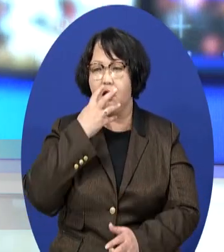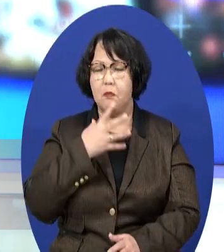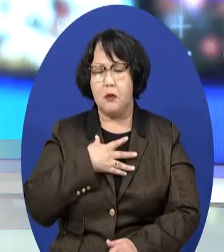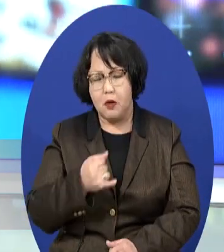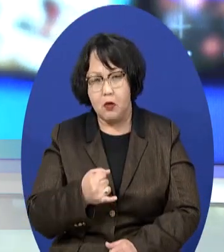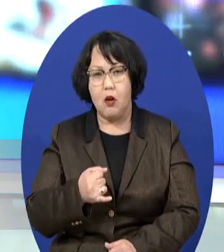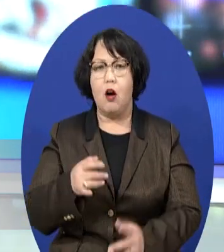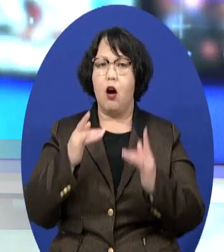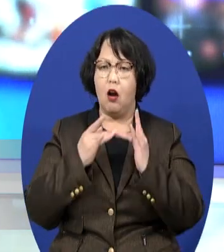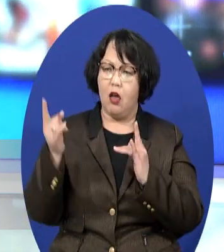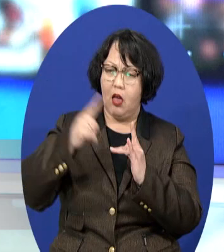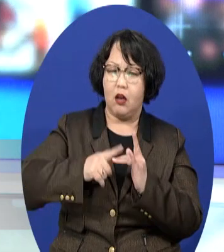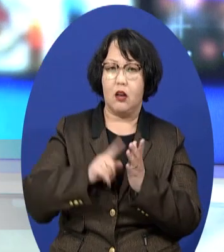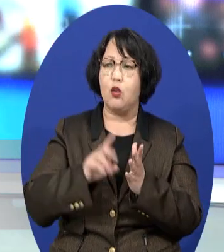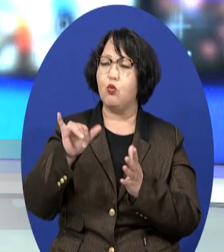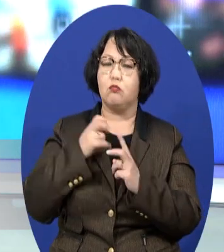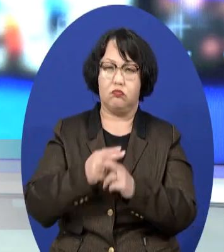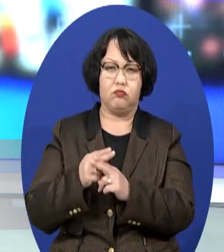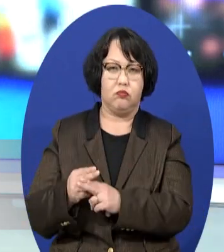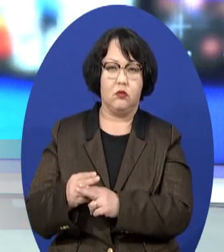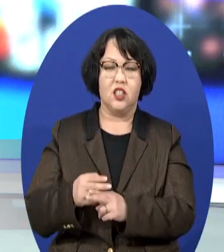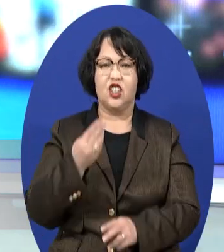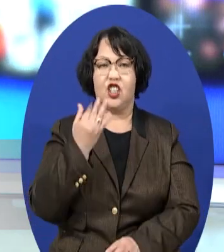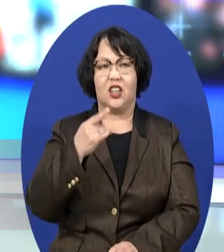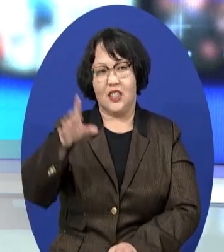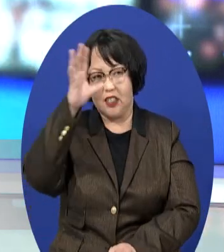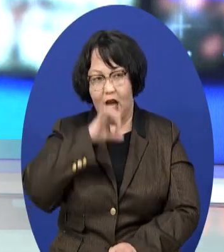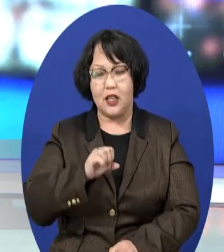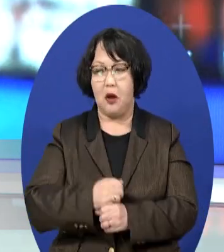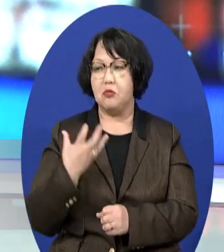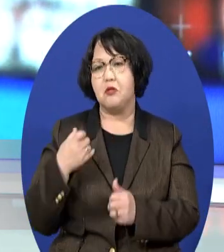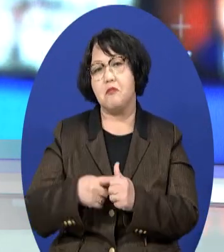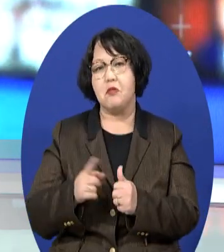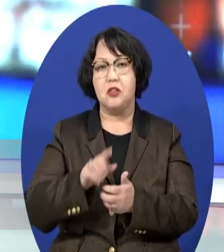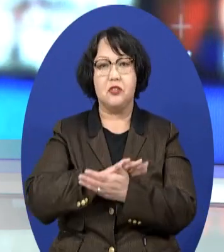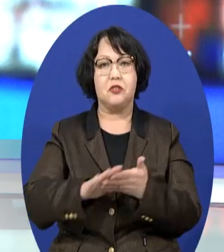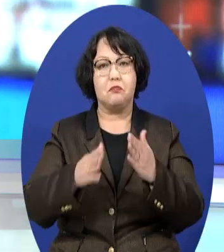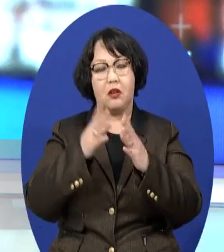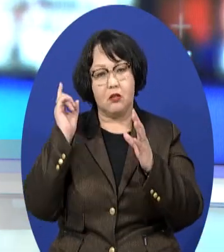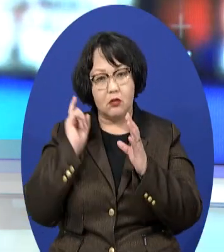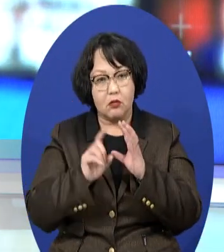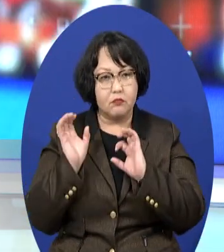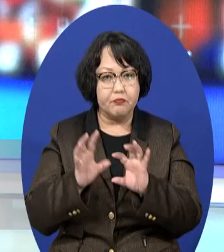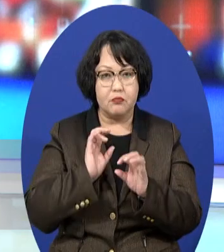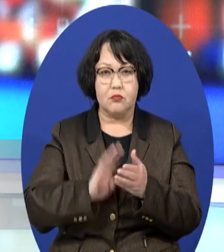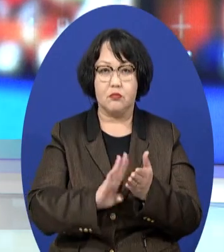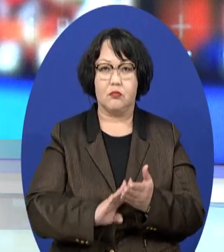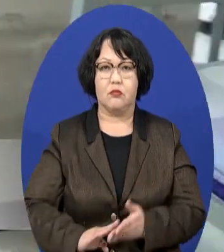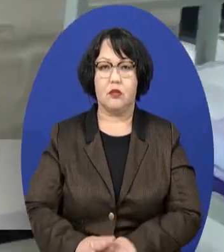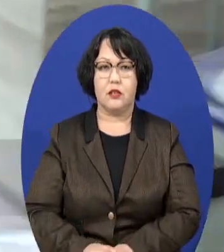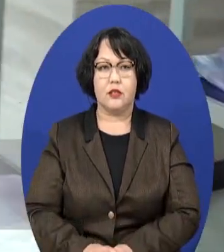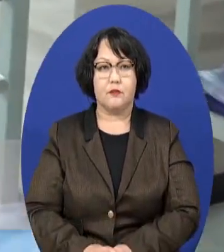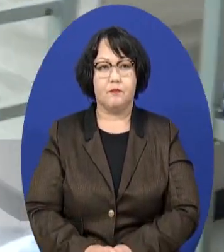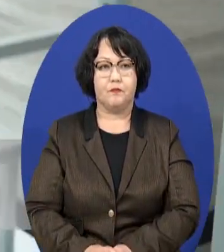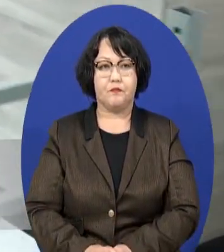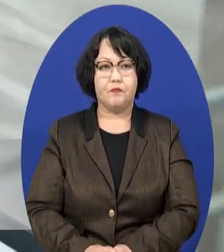хүлээн авч түргэн тусламж үйлчилгээ үзүүлнэ. Шадар сайд болон албаны хүмүүс Ярмагдах хотын захиргааны шинэ байрны төр эмнэлгийн нөхцөл байдлыг танилцлаа.